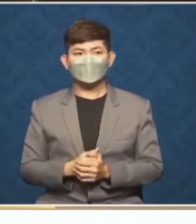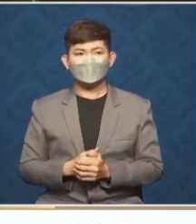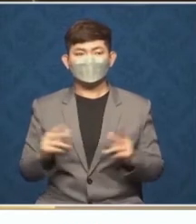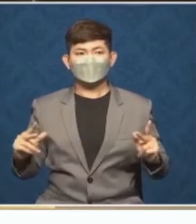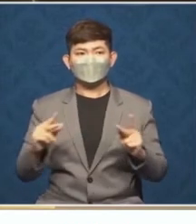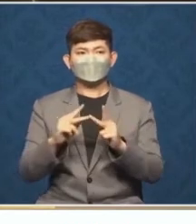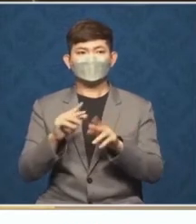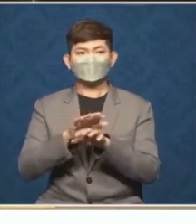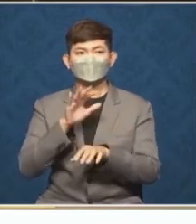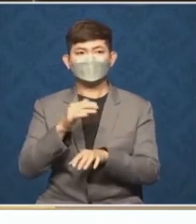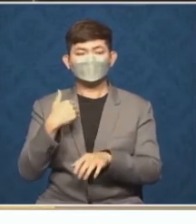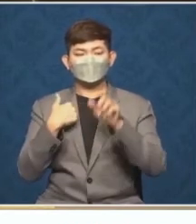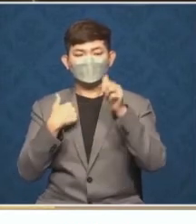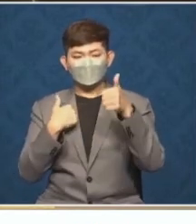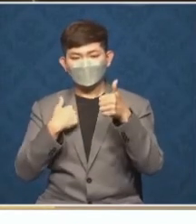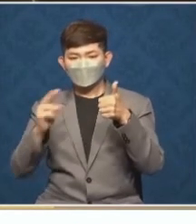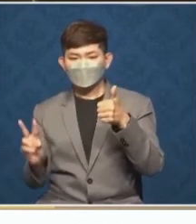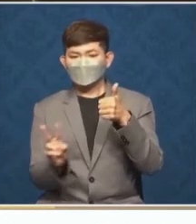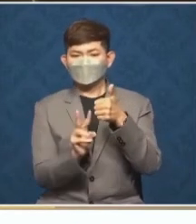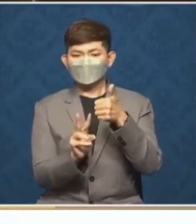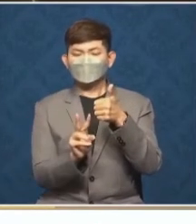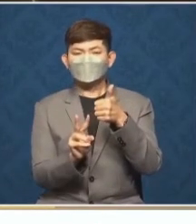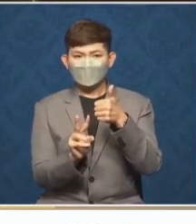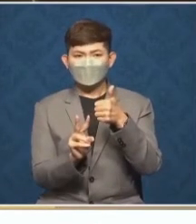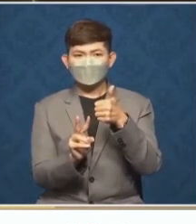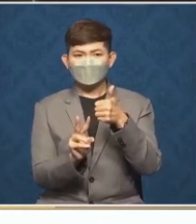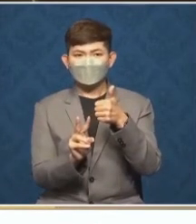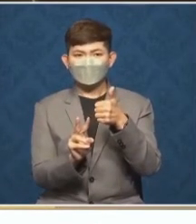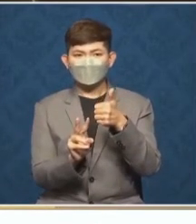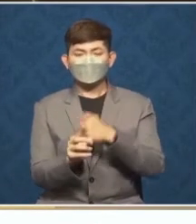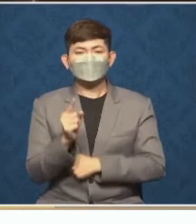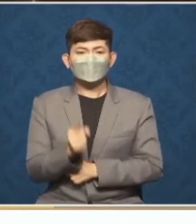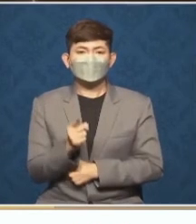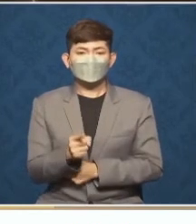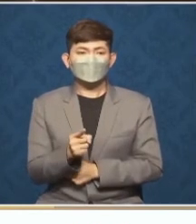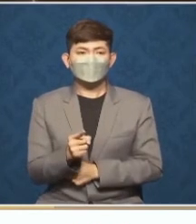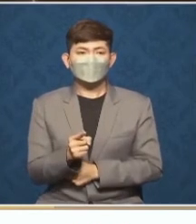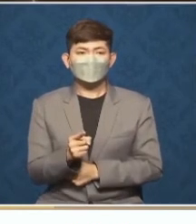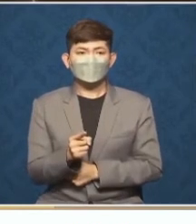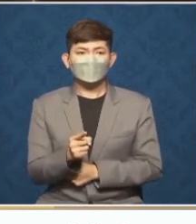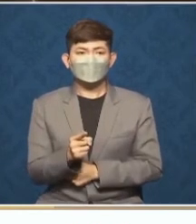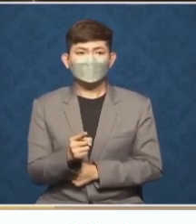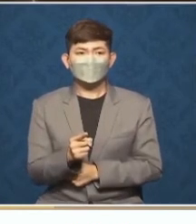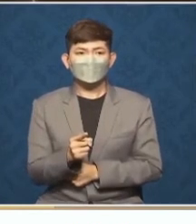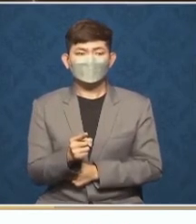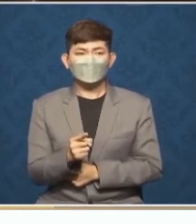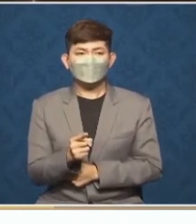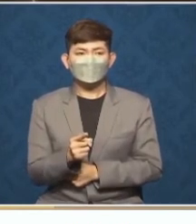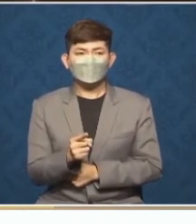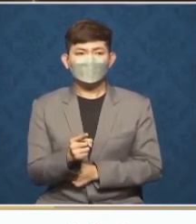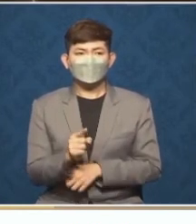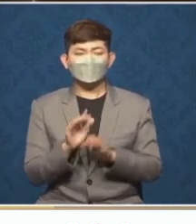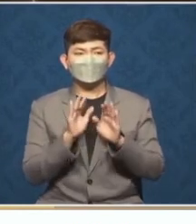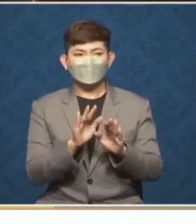ทยก็มีรัฐมนตรีช่วยอีก2ท่านนะครับความจริงแล้วเนี่ยฝากท่านอ